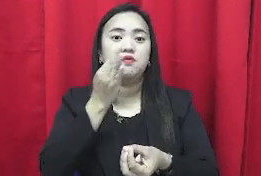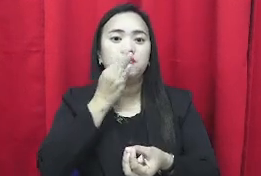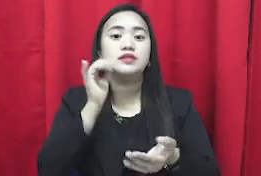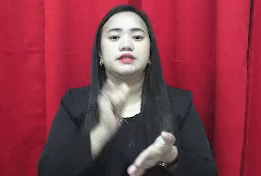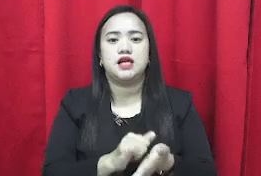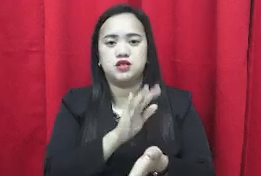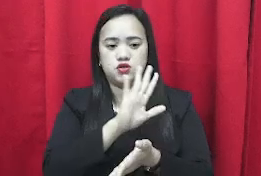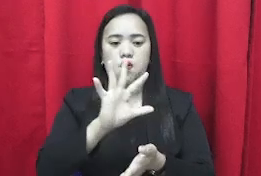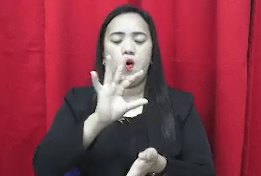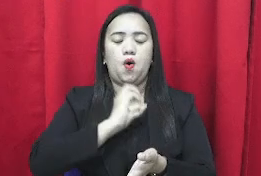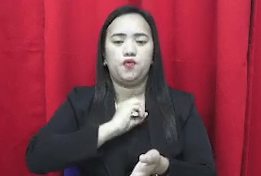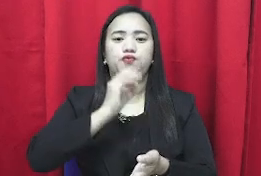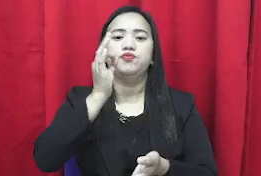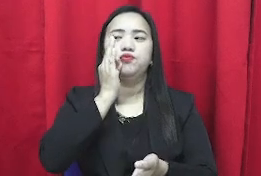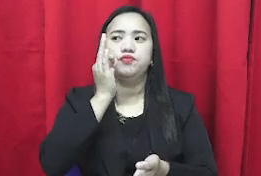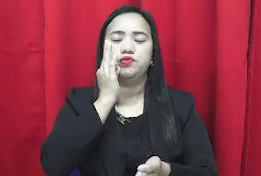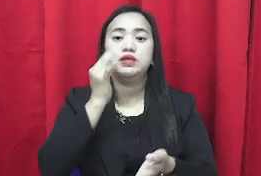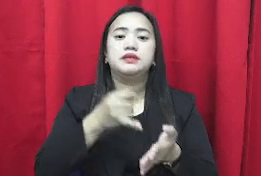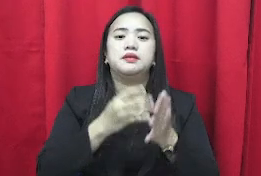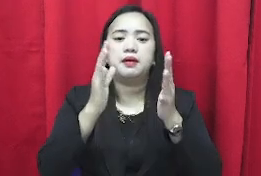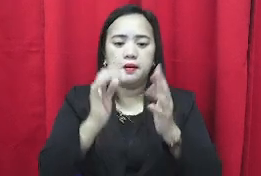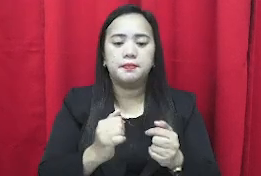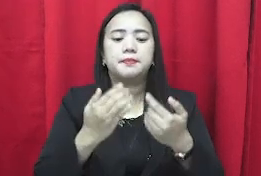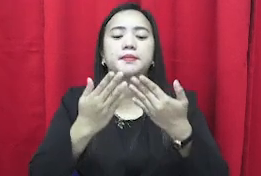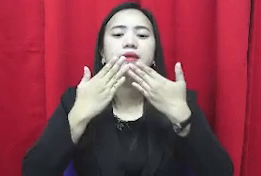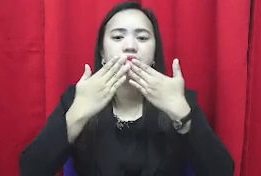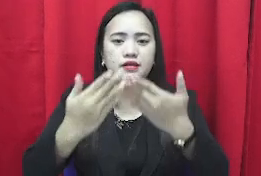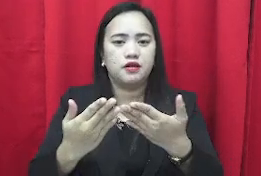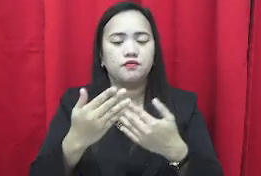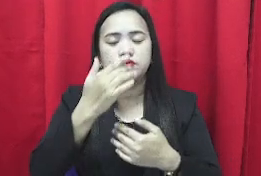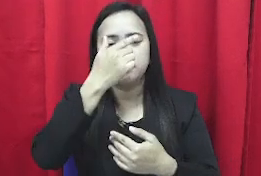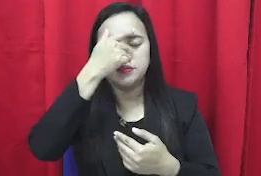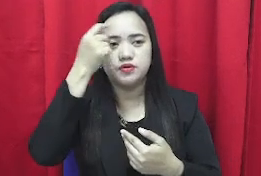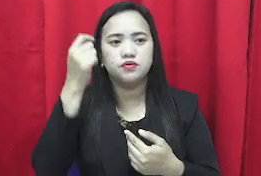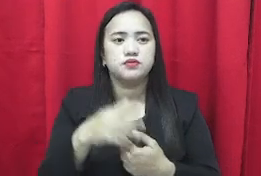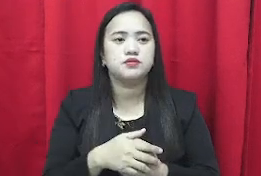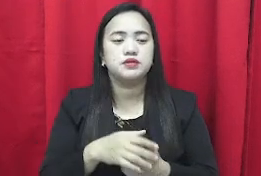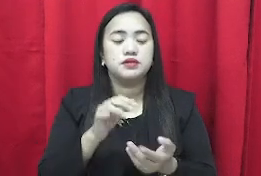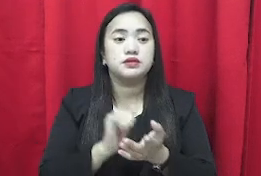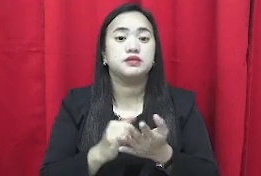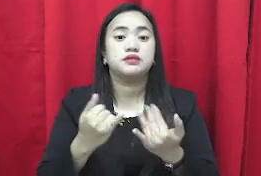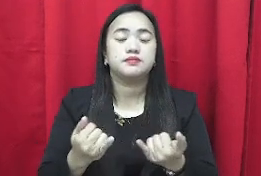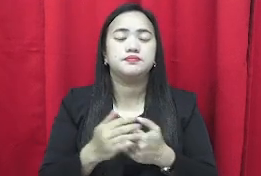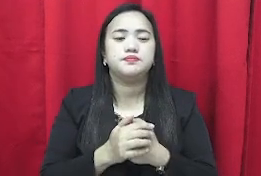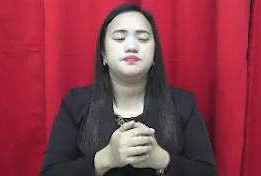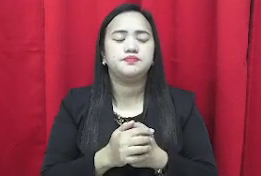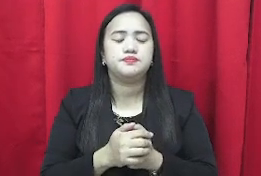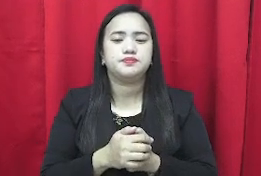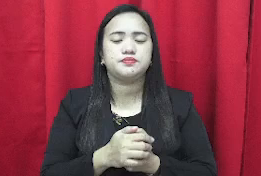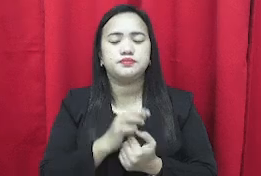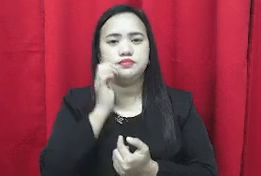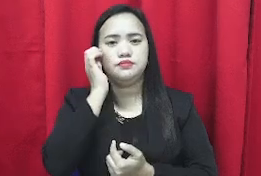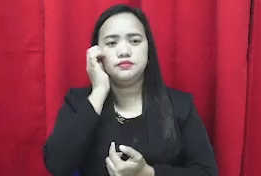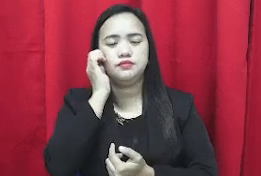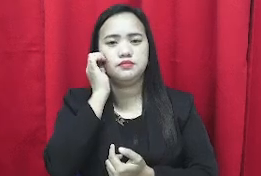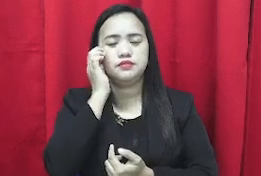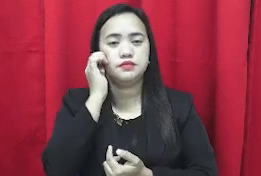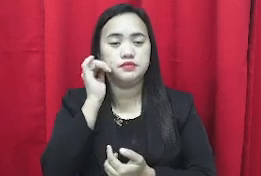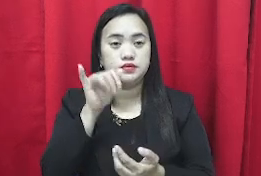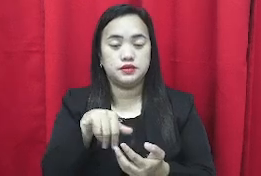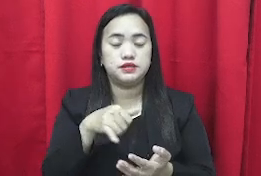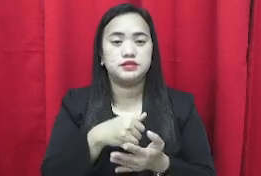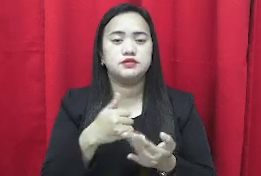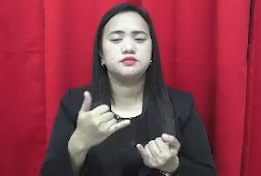na yon ay sigurado talagang maa-appreciate na talagang Yun nga ang nangyari s Sabi ko oh ' ba